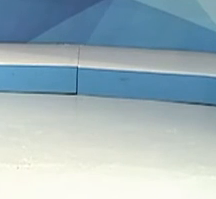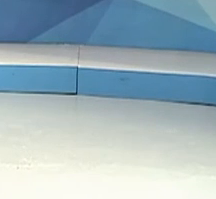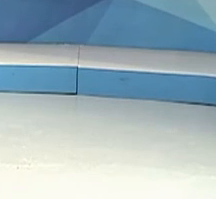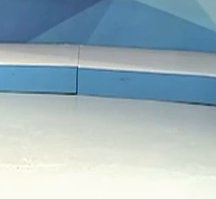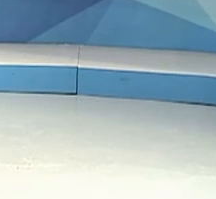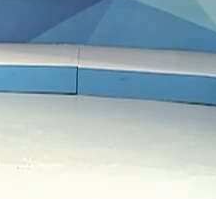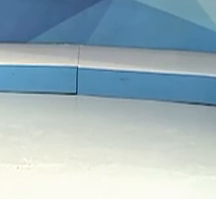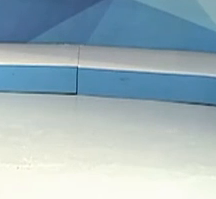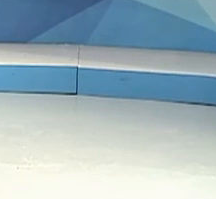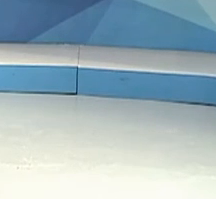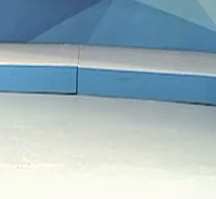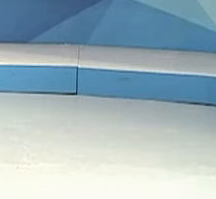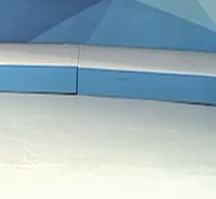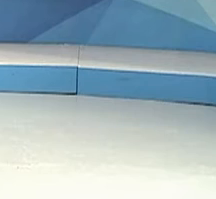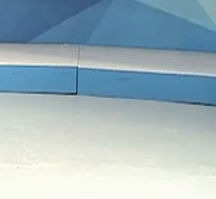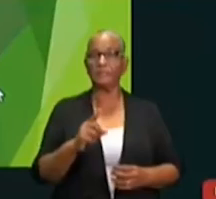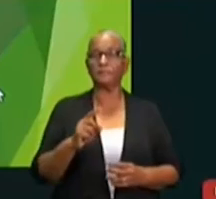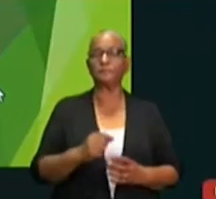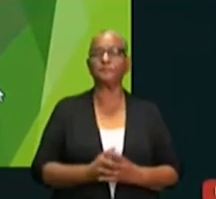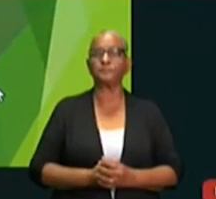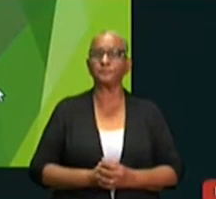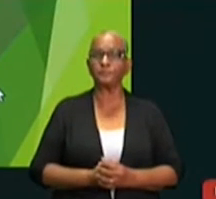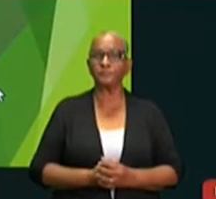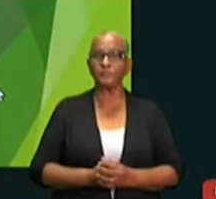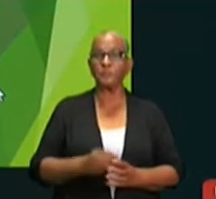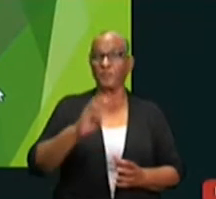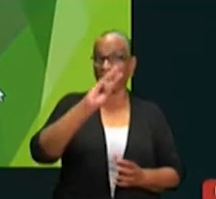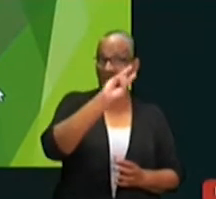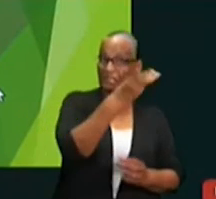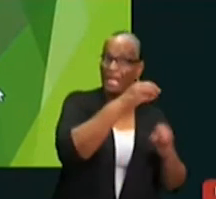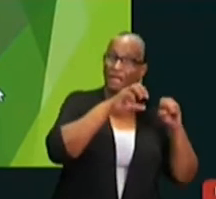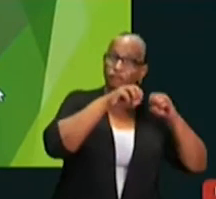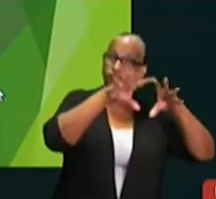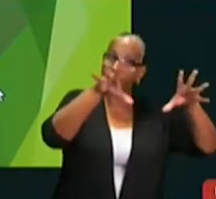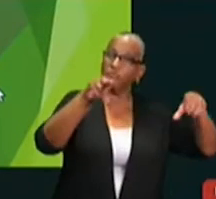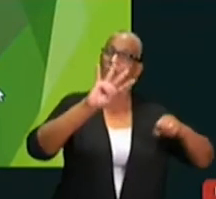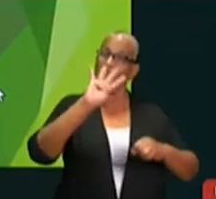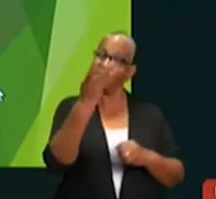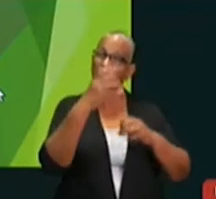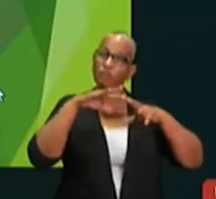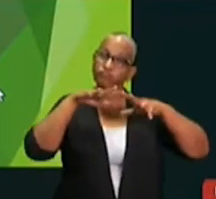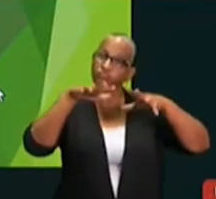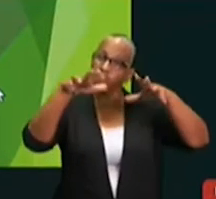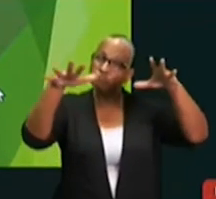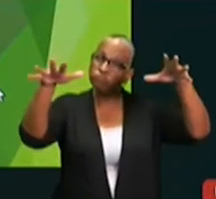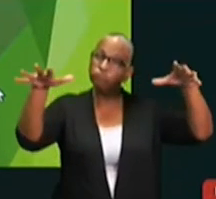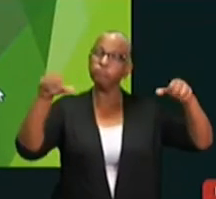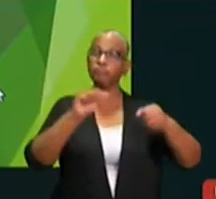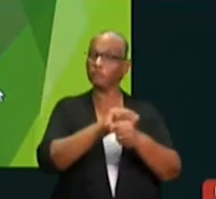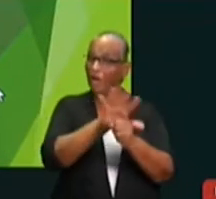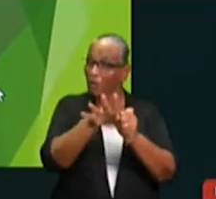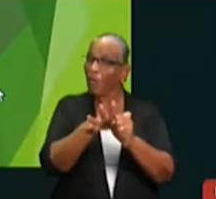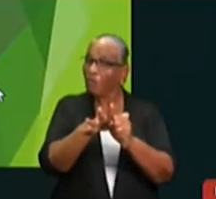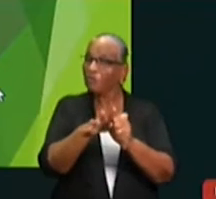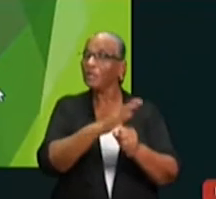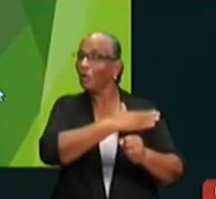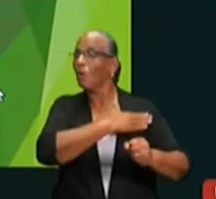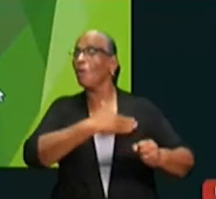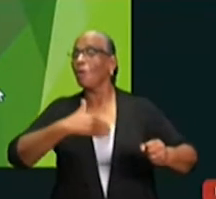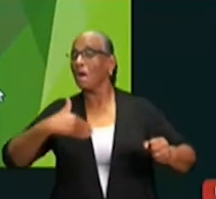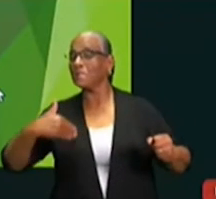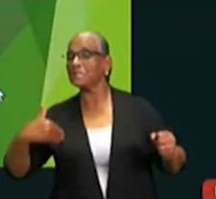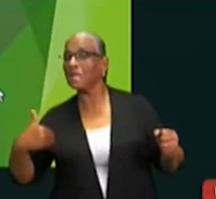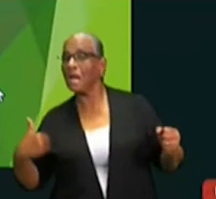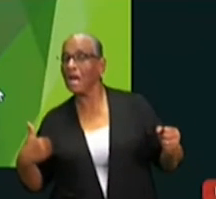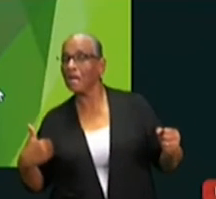en kunstmatige immuniteit. Bij de derde en de vierde golf, dat die heel lang duurde. En u zag dat